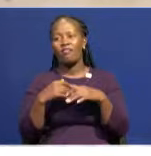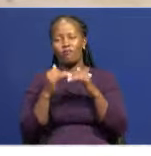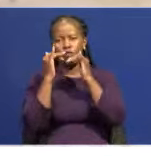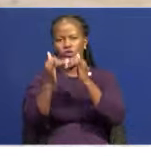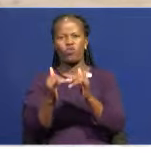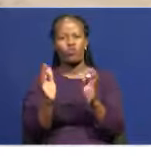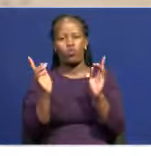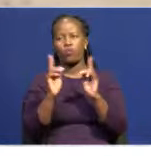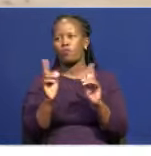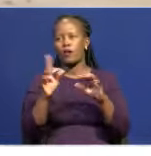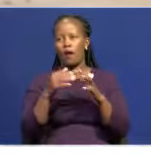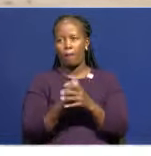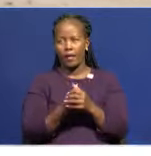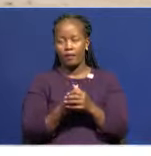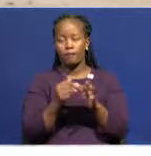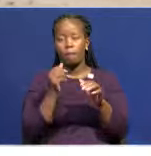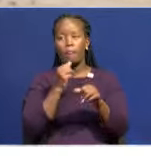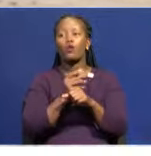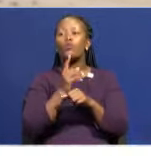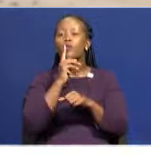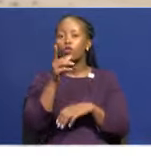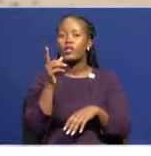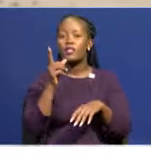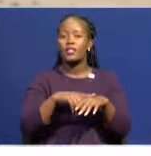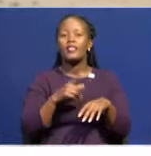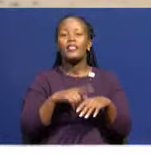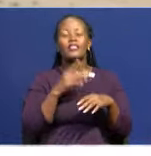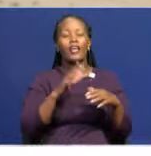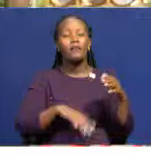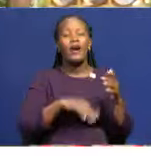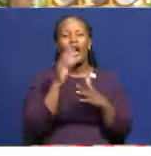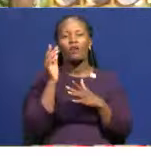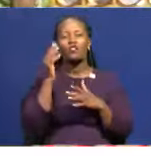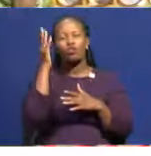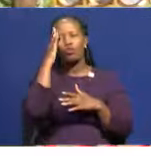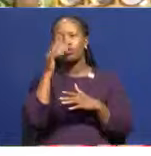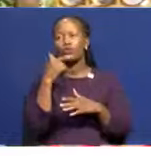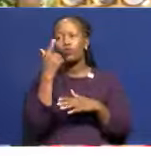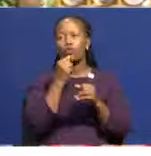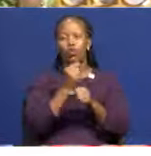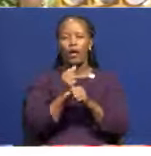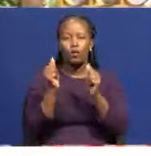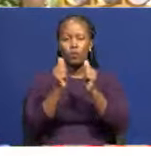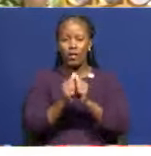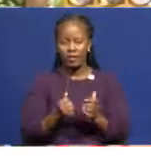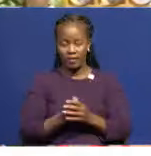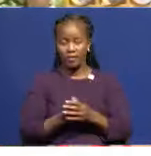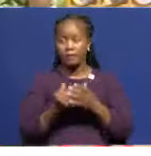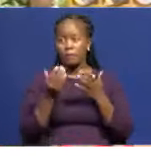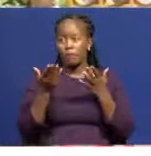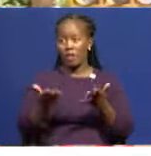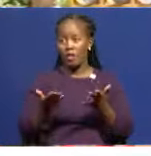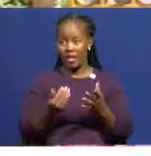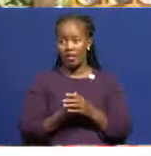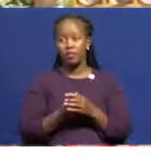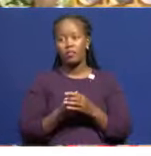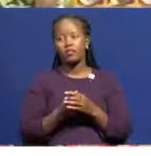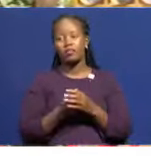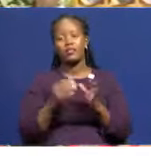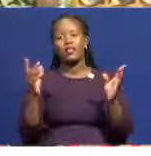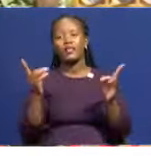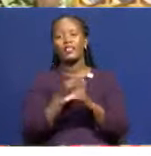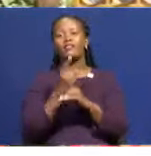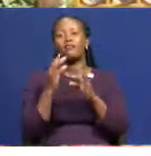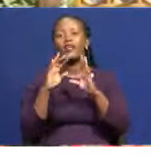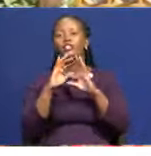ajui, ndiye akitoka pale nje huyu atasimama na yeye. Kwa sasa itasalia kwa taswira ya dunia mbili kwa watoto